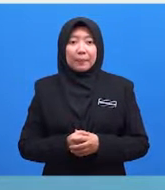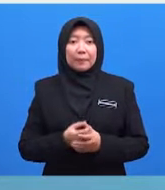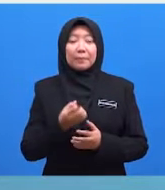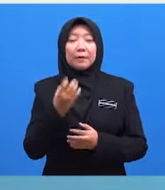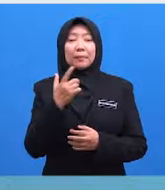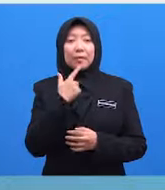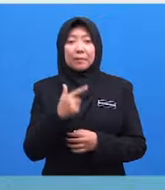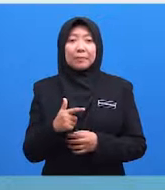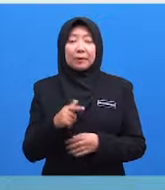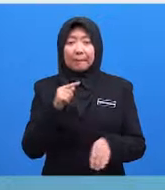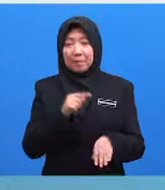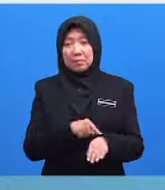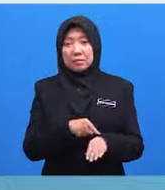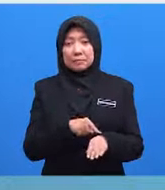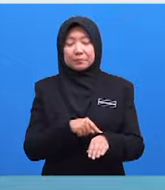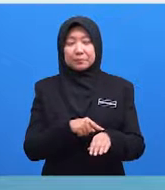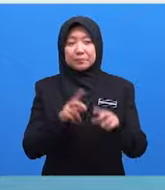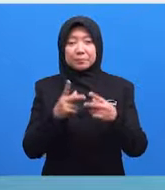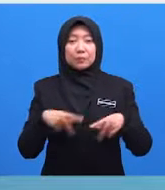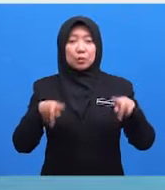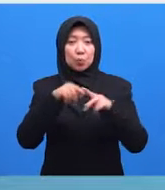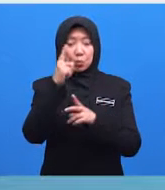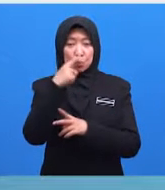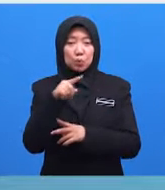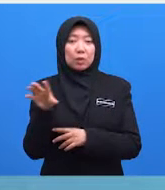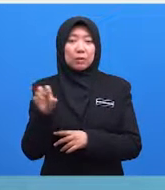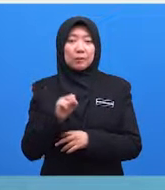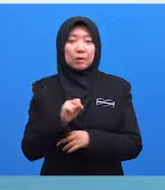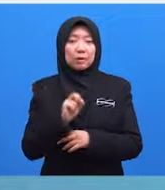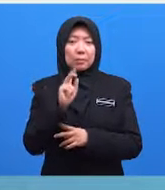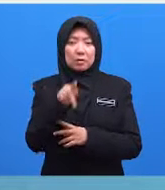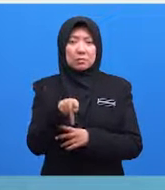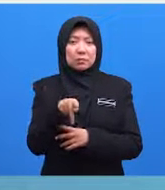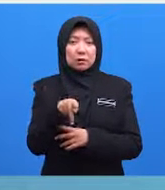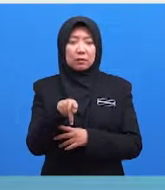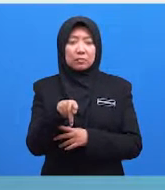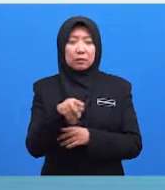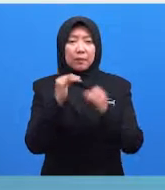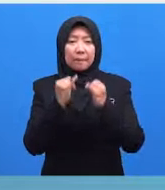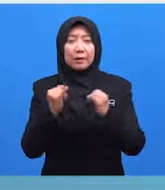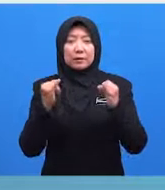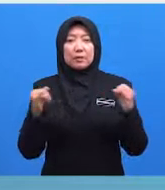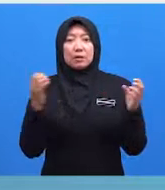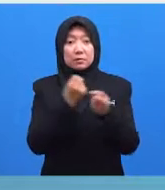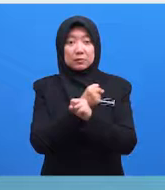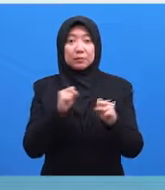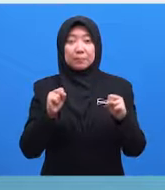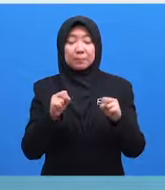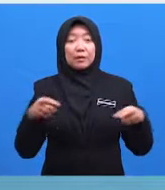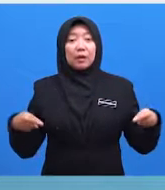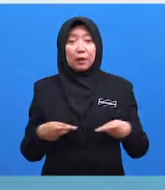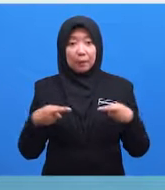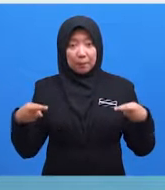berapa lamakah masa yang perlu diambil untuk memastikan pasta siap